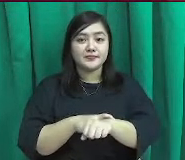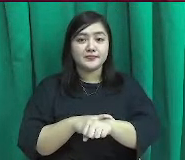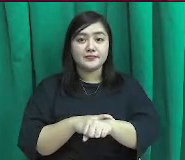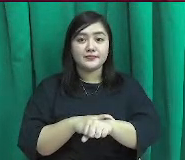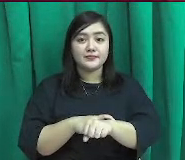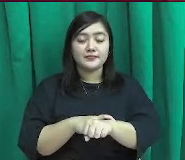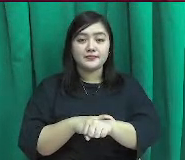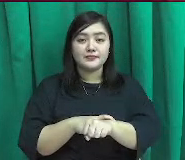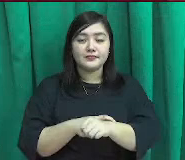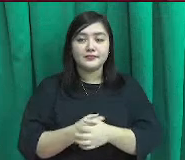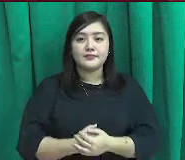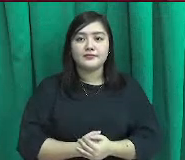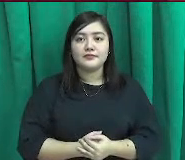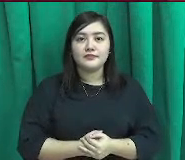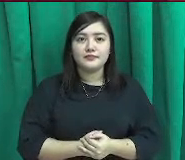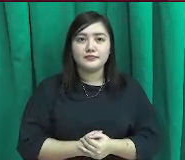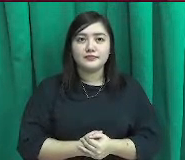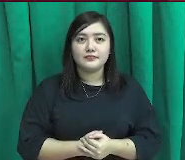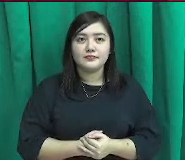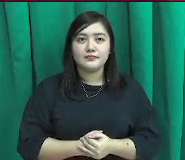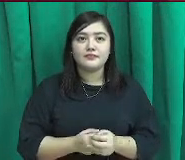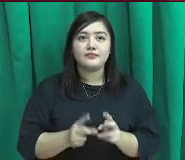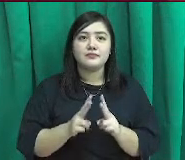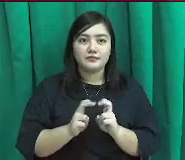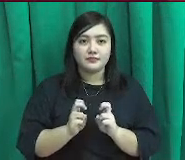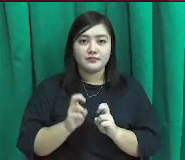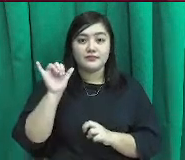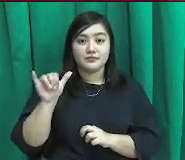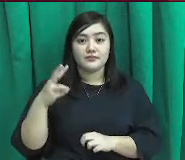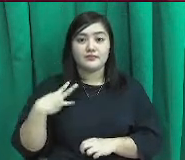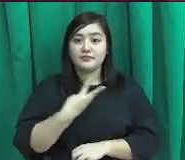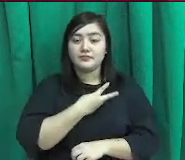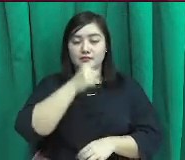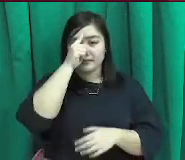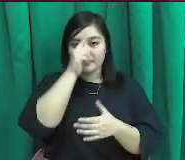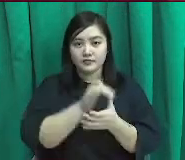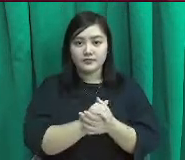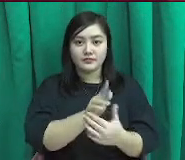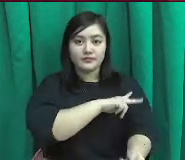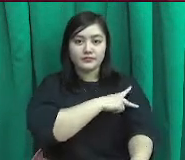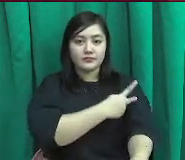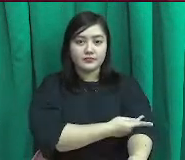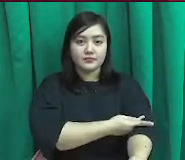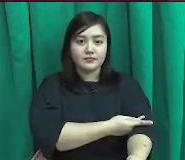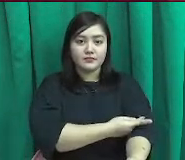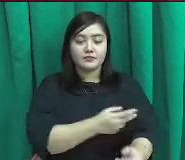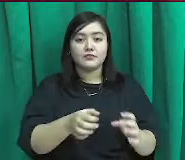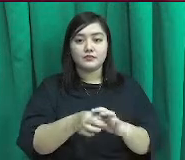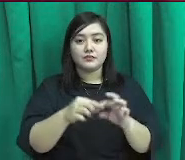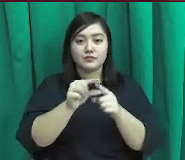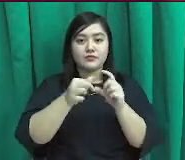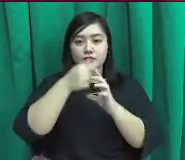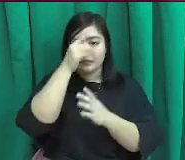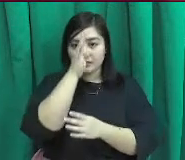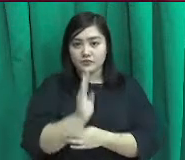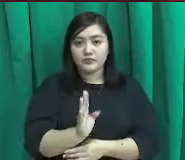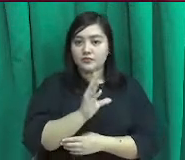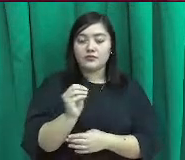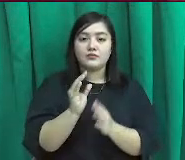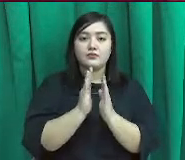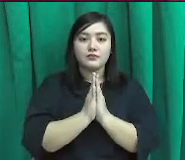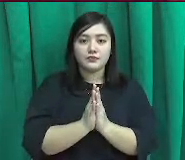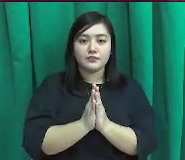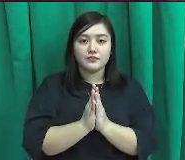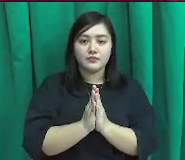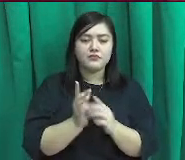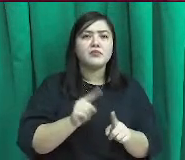yung bagamat naniniwala tayo sa kapangyarihan ng salita ng Diyos, naniniwala po tayo sa panalangin, talagang may adjustment period. Yes, hindi